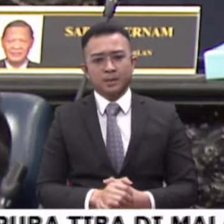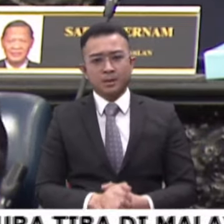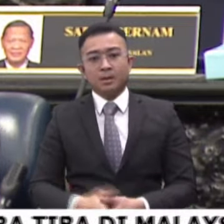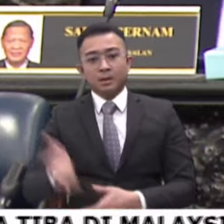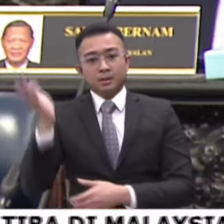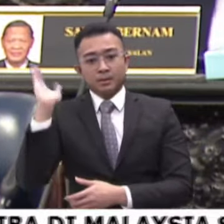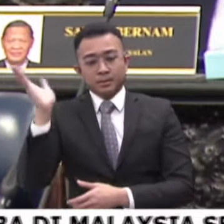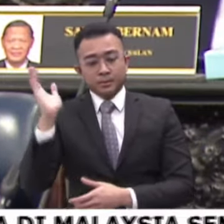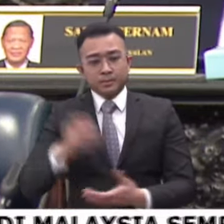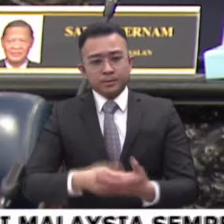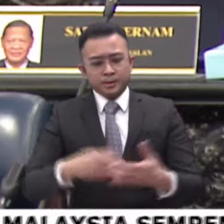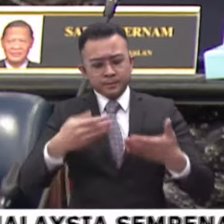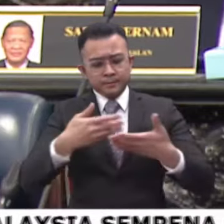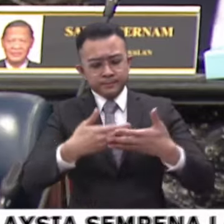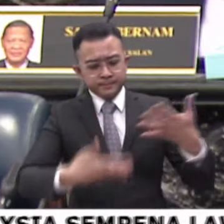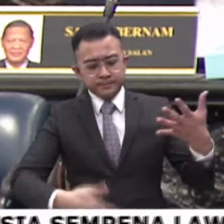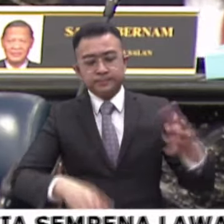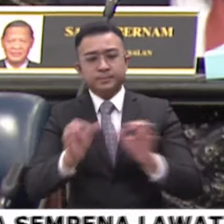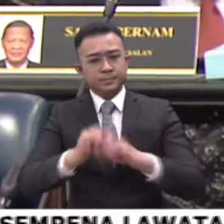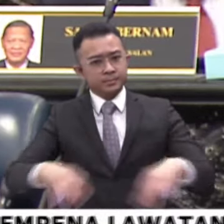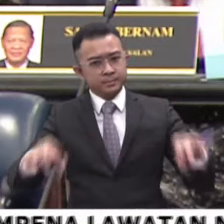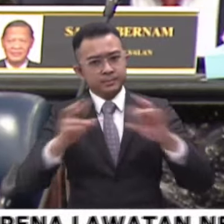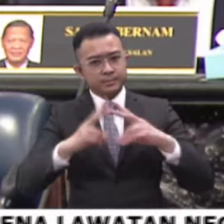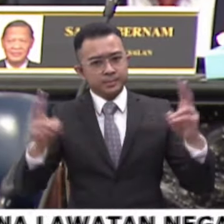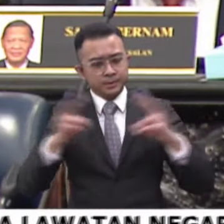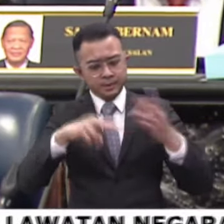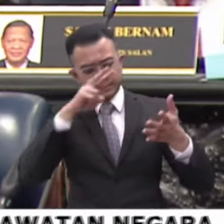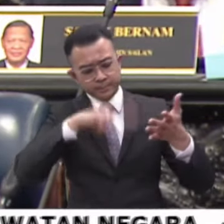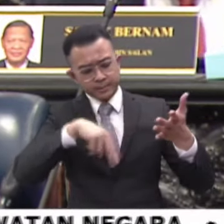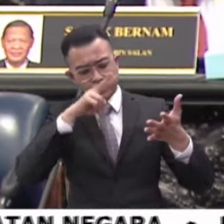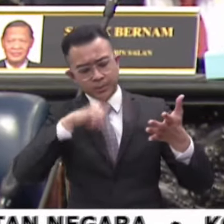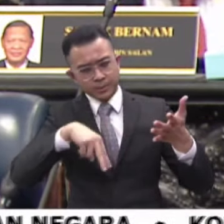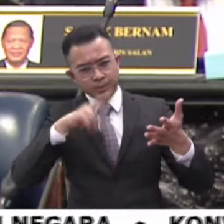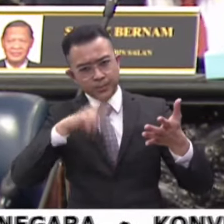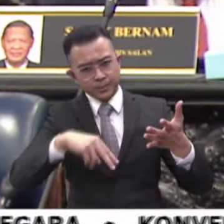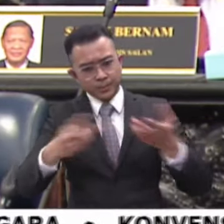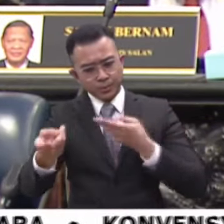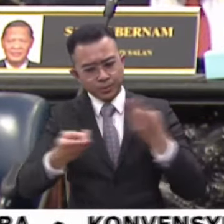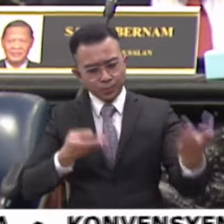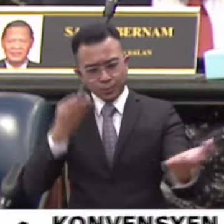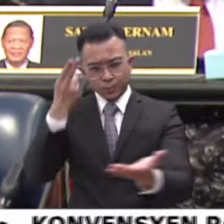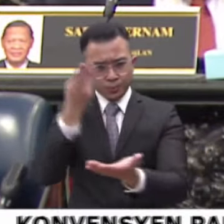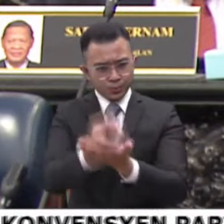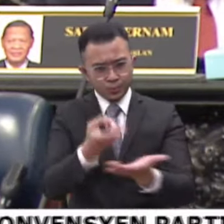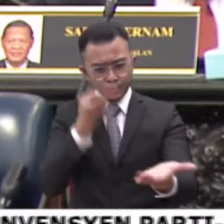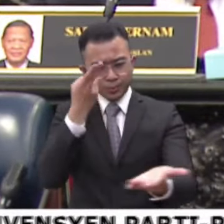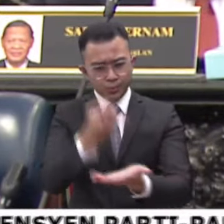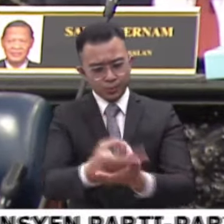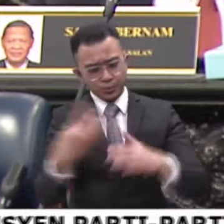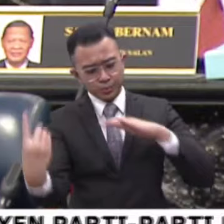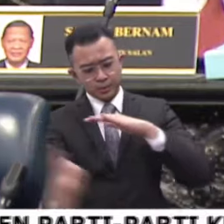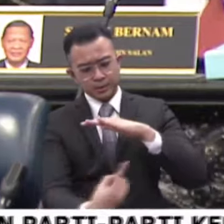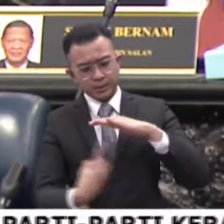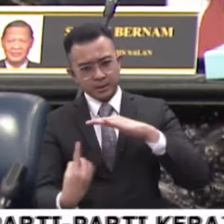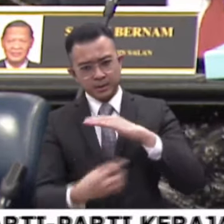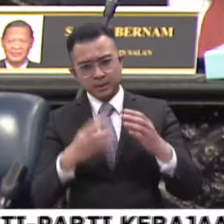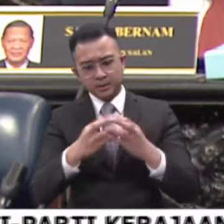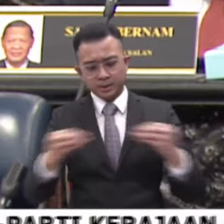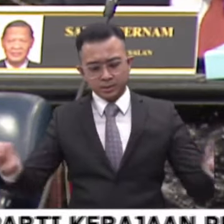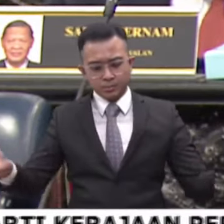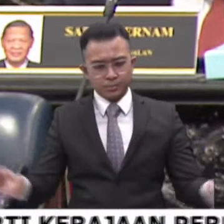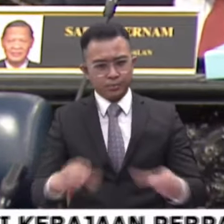manifestasi yang paling berkesan untuk meneliti mengusulkan perkara-perkara dasar dan